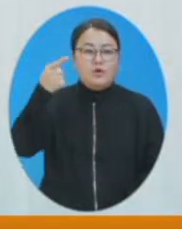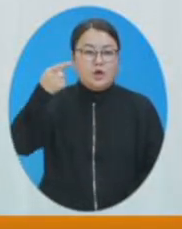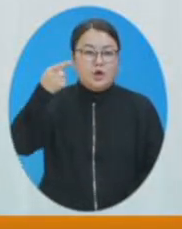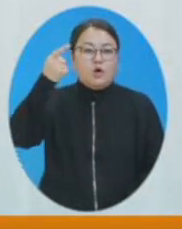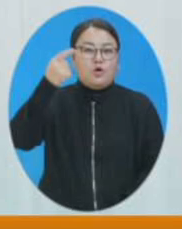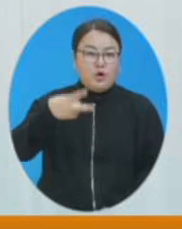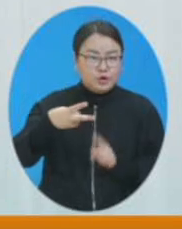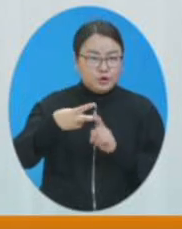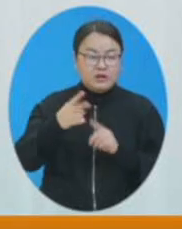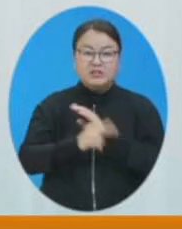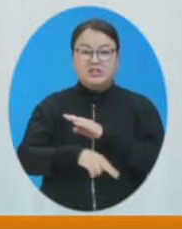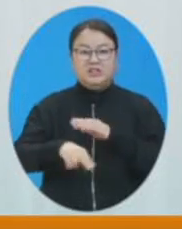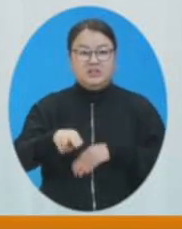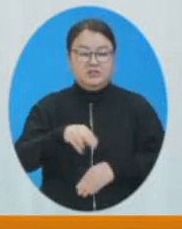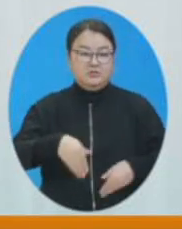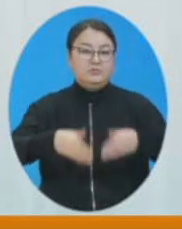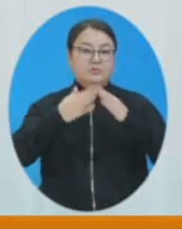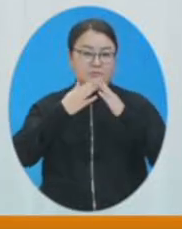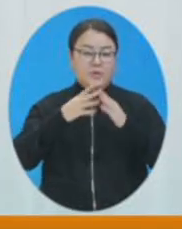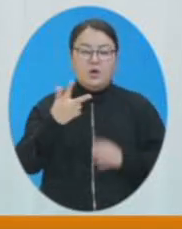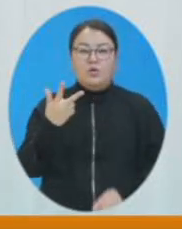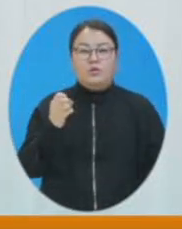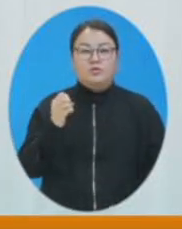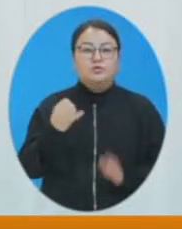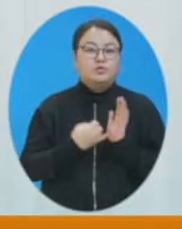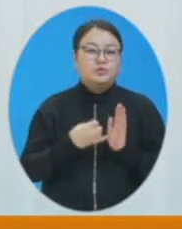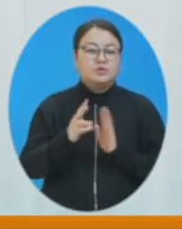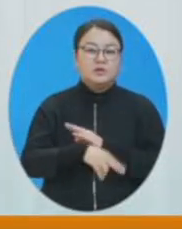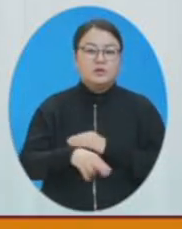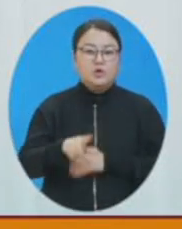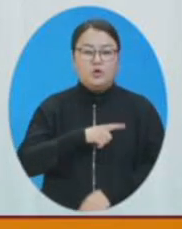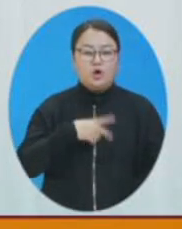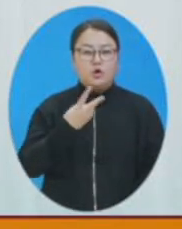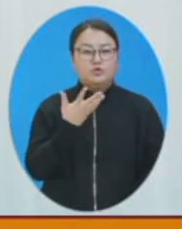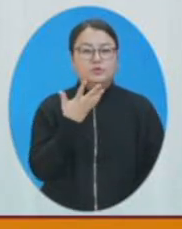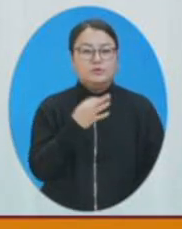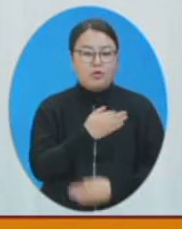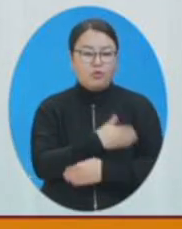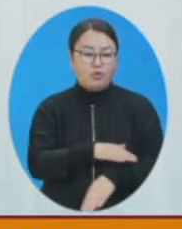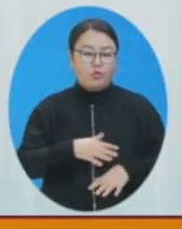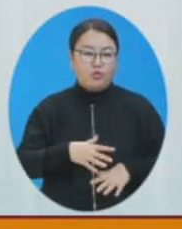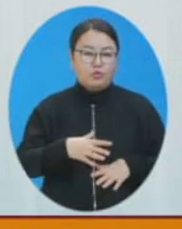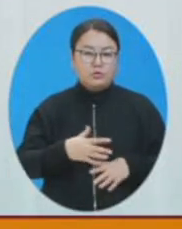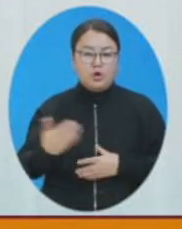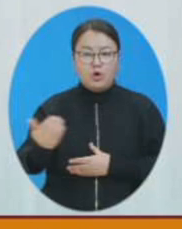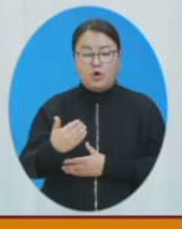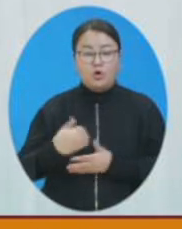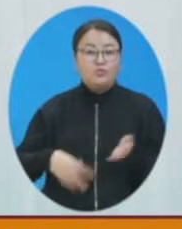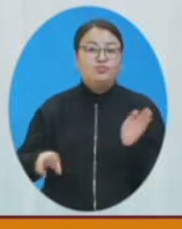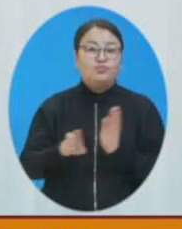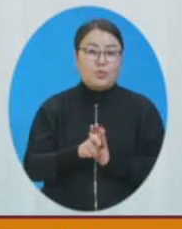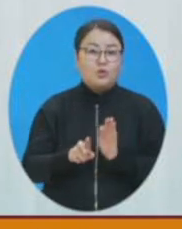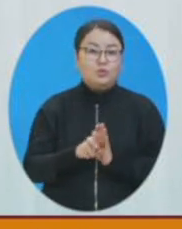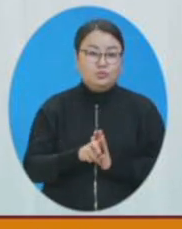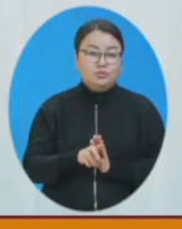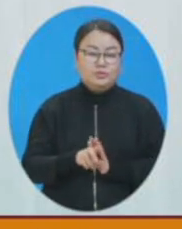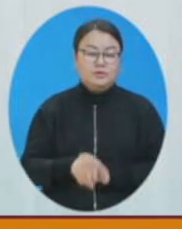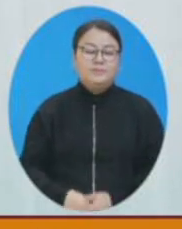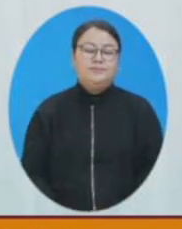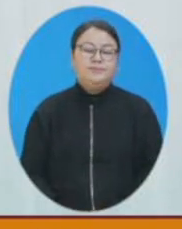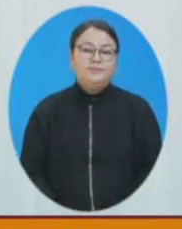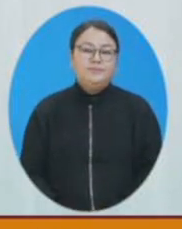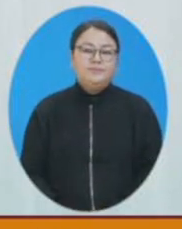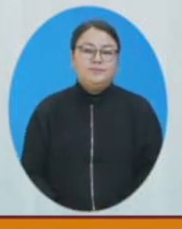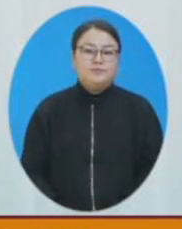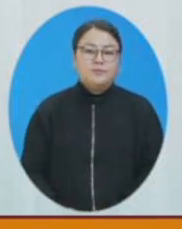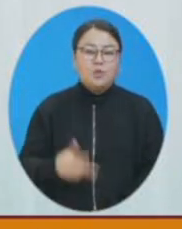2-р цэцэрлэг ашиглалтанд орж байна. Тэгээ 306-р цэцэрлэг буюу 250 хүүхдийн хүлээж авах шаардлагатай цэцэрлэг байгуулагдсанаар